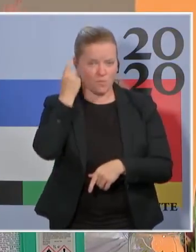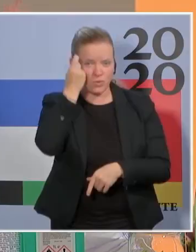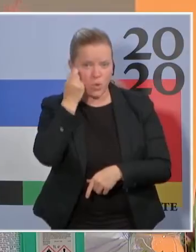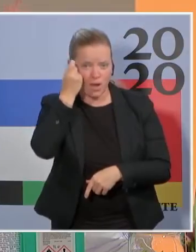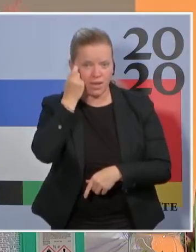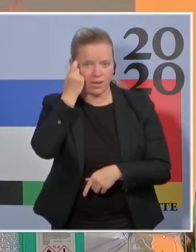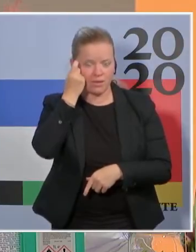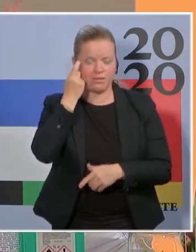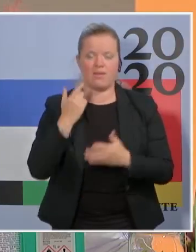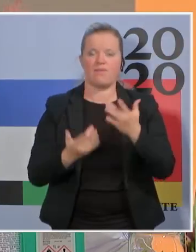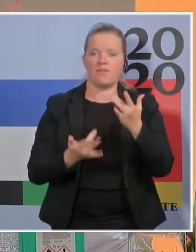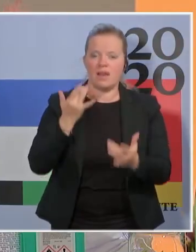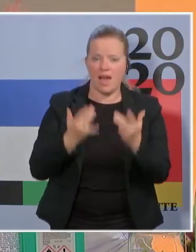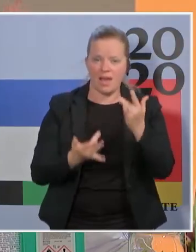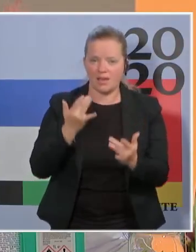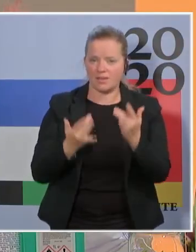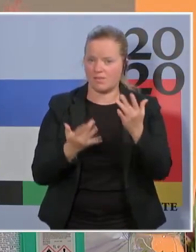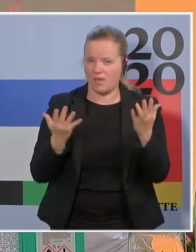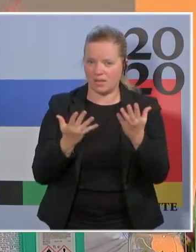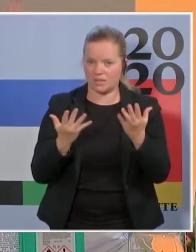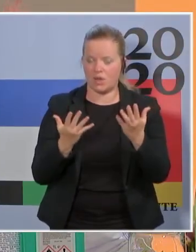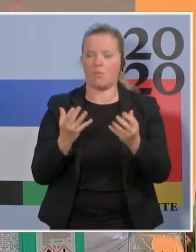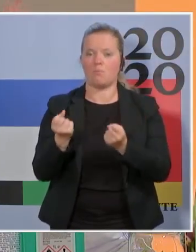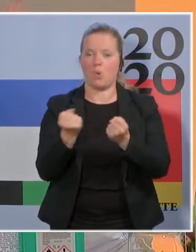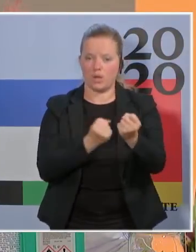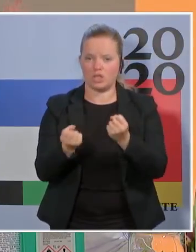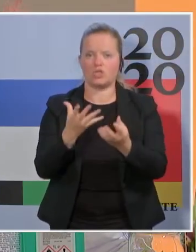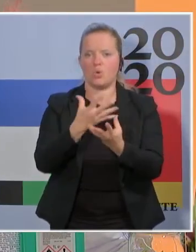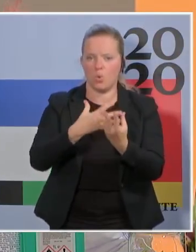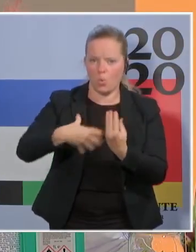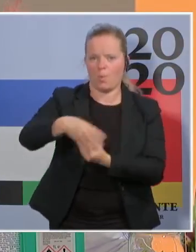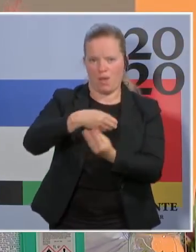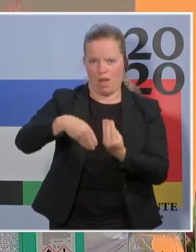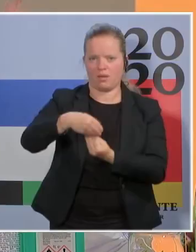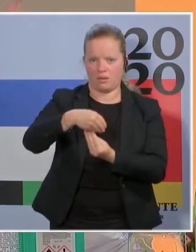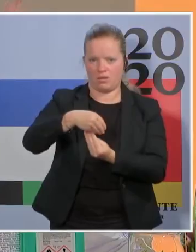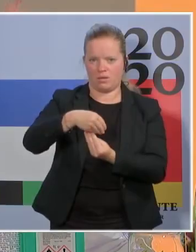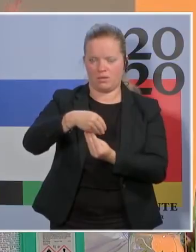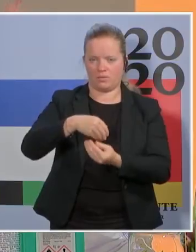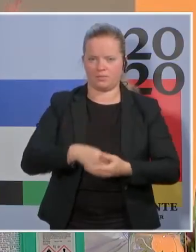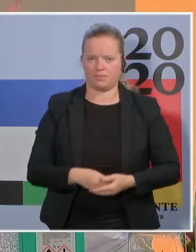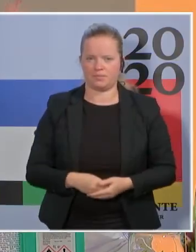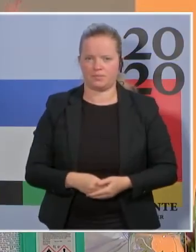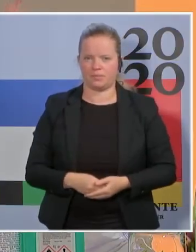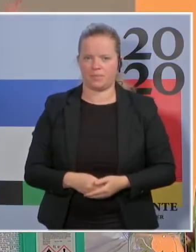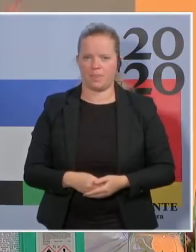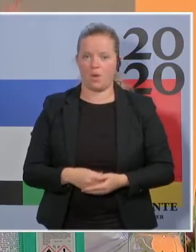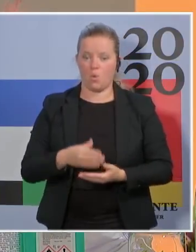ist es vielleicht der politische Umgang. Der Umgang der